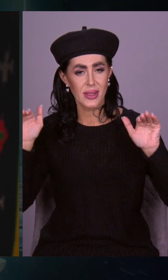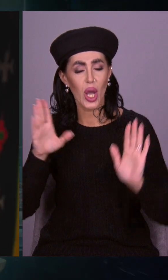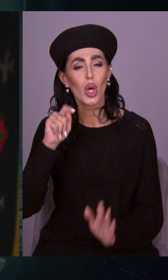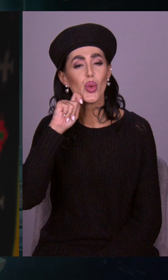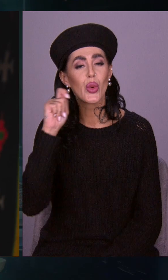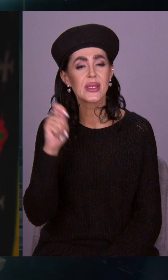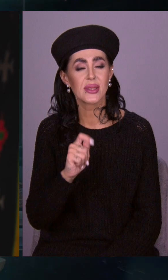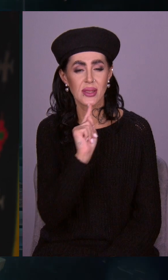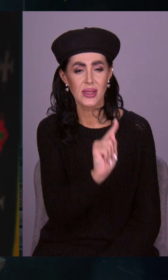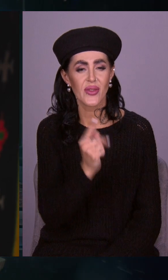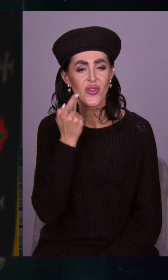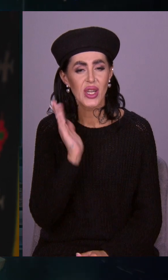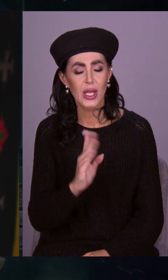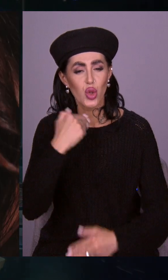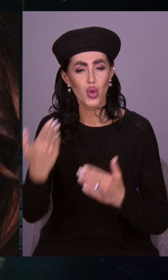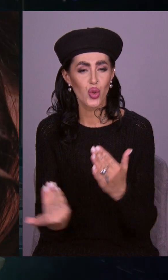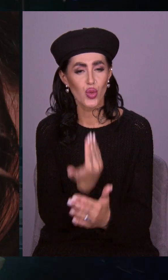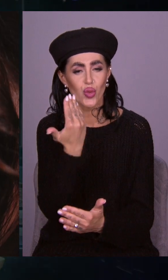це завжди нові відкриття.